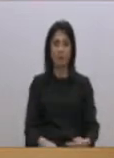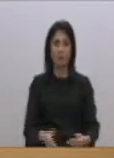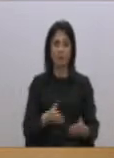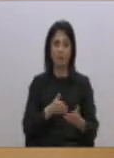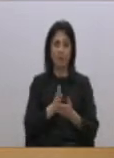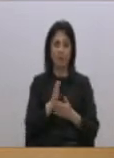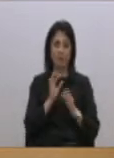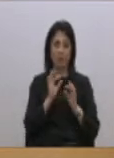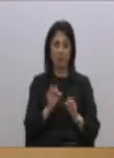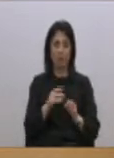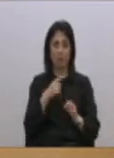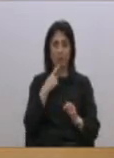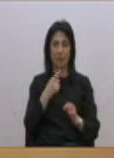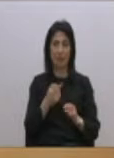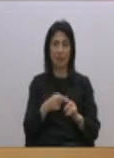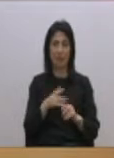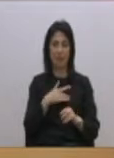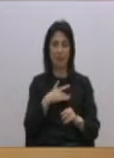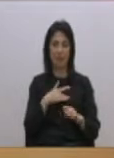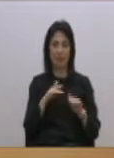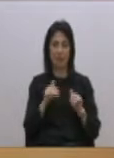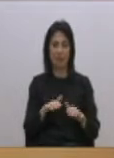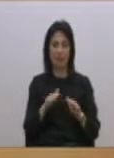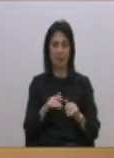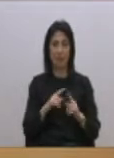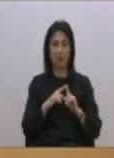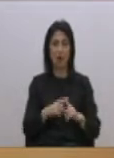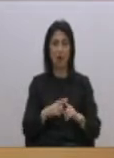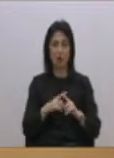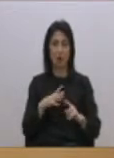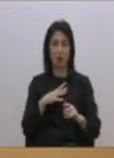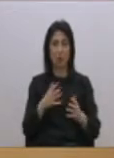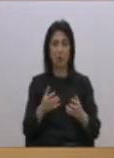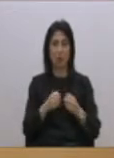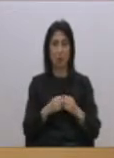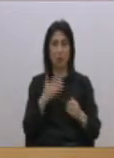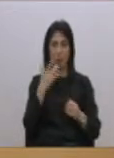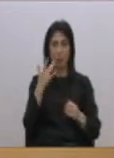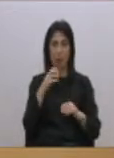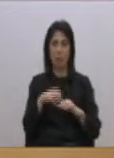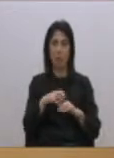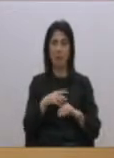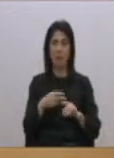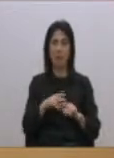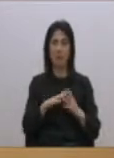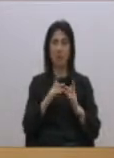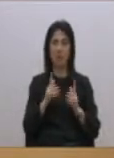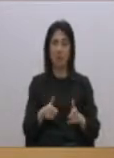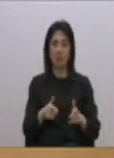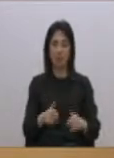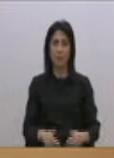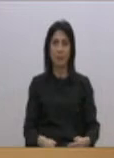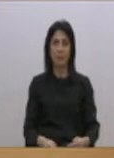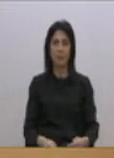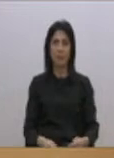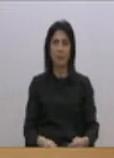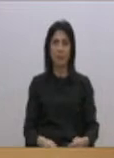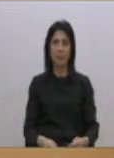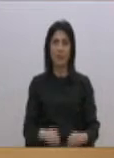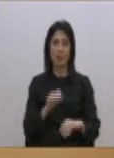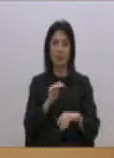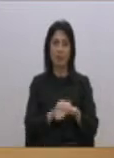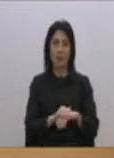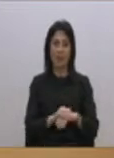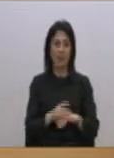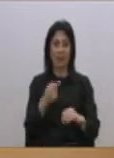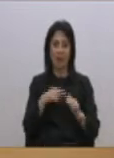principii se serul 4, e cât e tipic, că dați poate le-a avut consensus, e tipic, mi-e revolta, politicul e partid, e am azi șetan. Ano, pactierul e